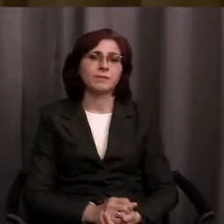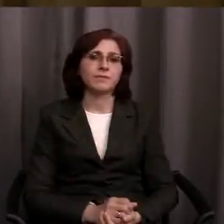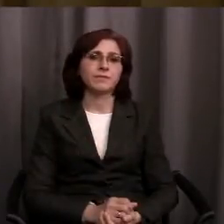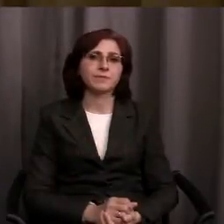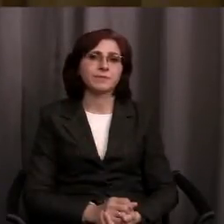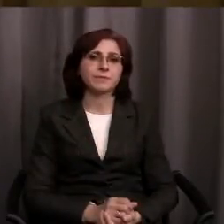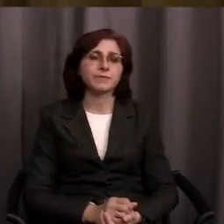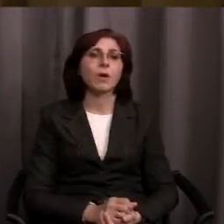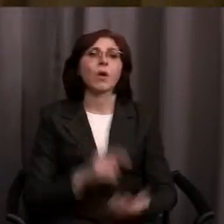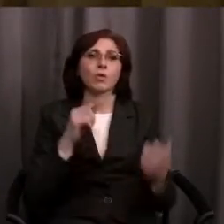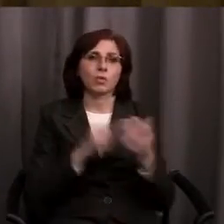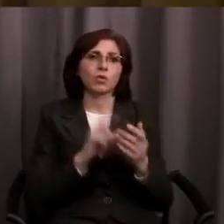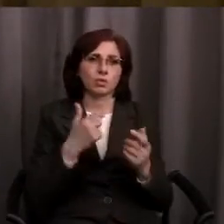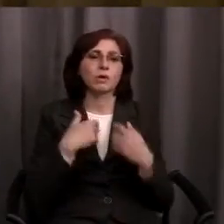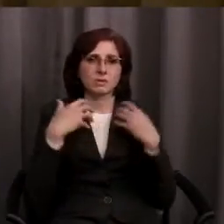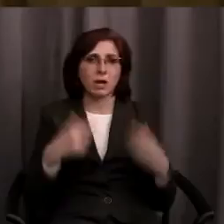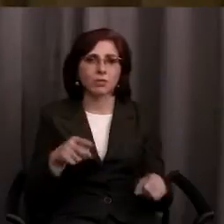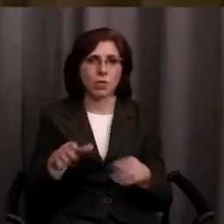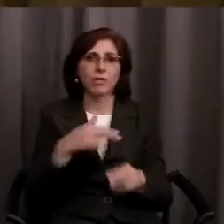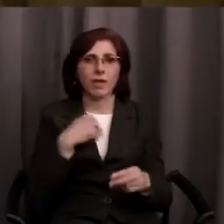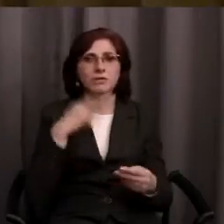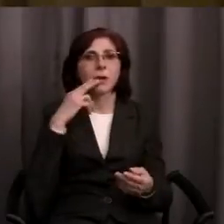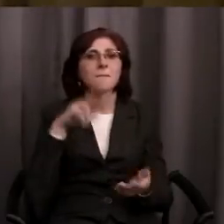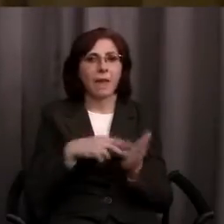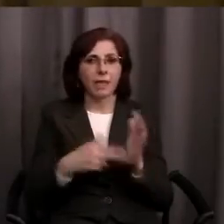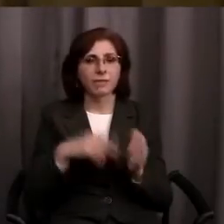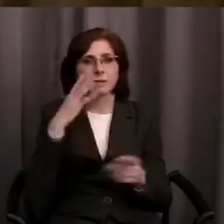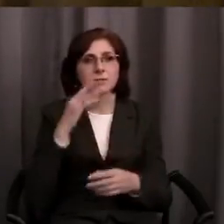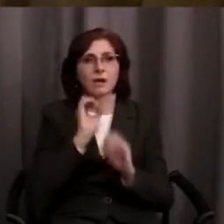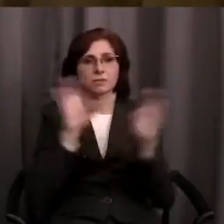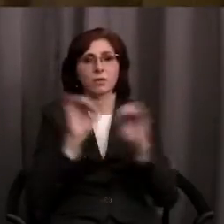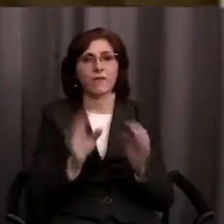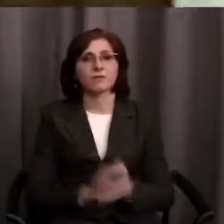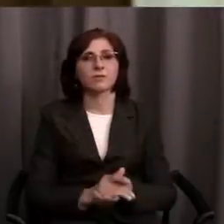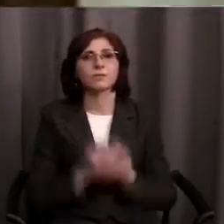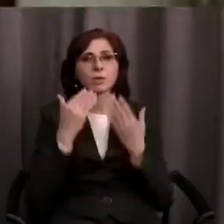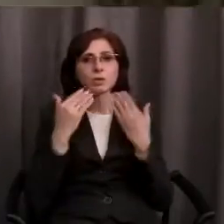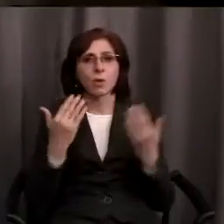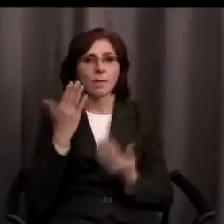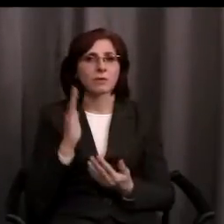chciałem Państwu z tego naszego planu zapewnić. Thank you.